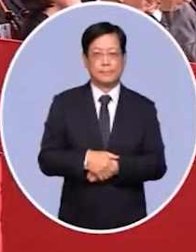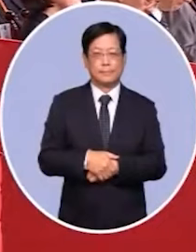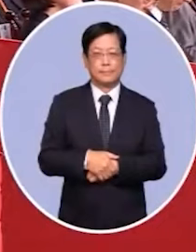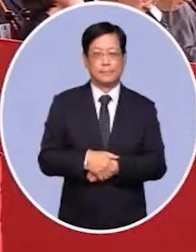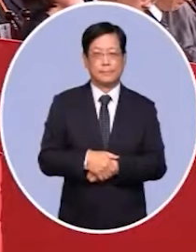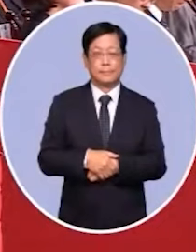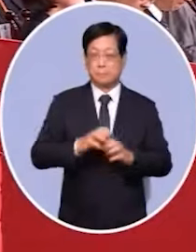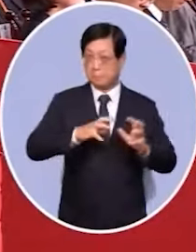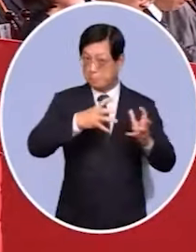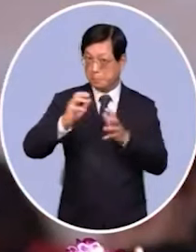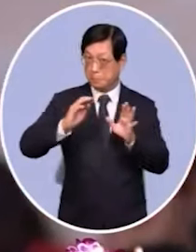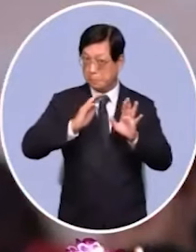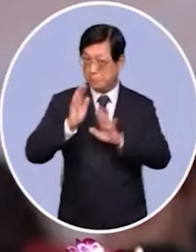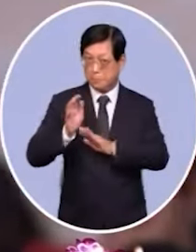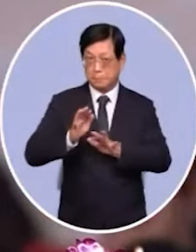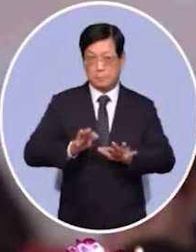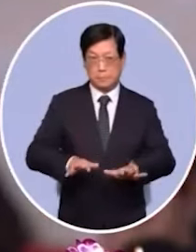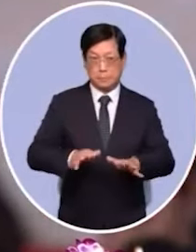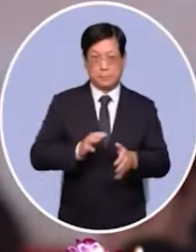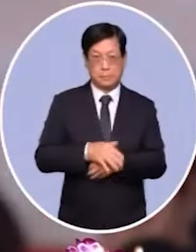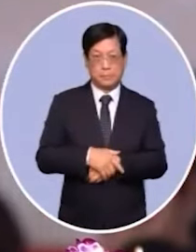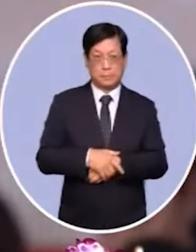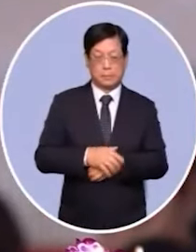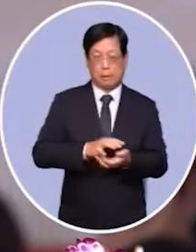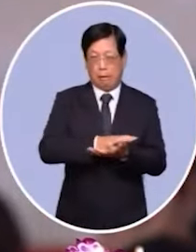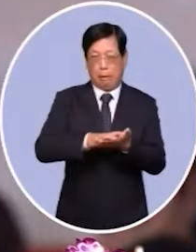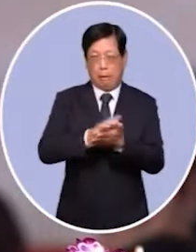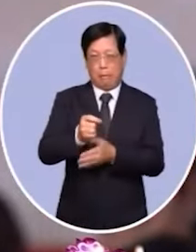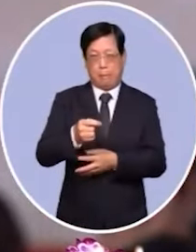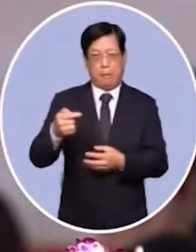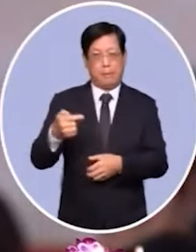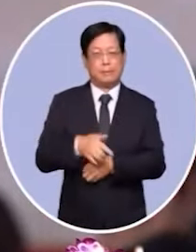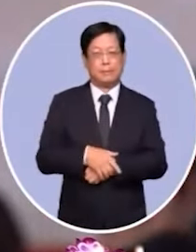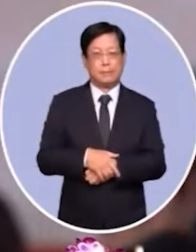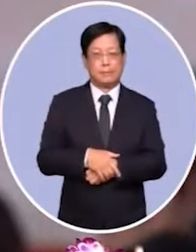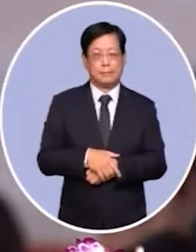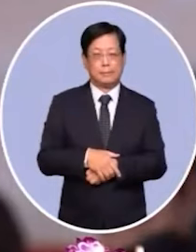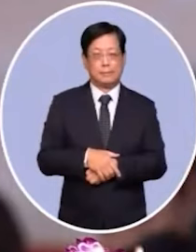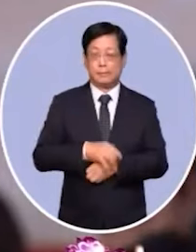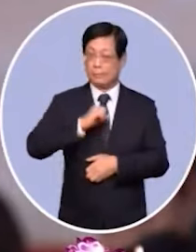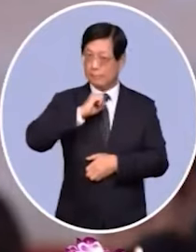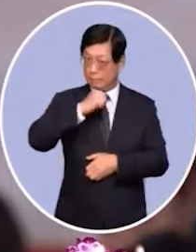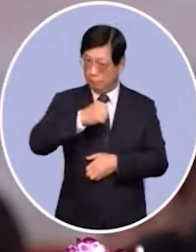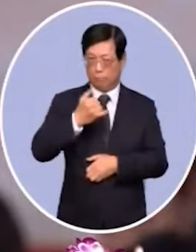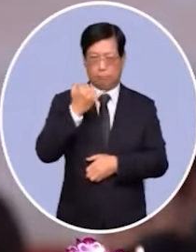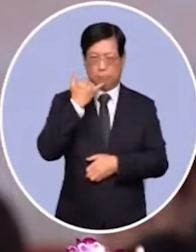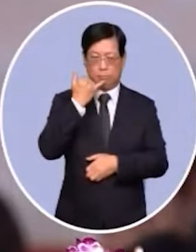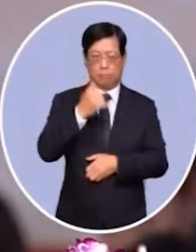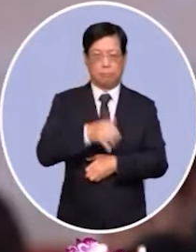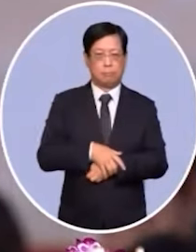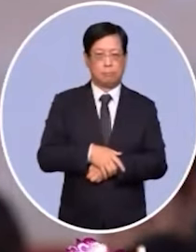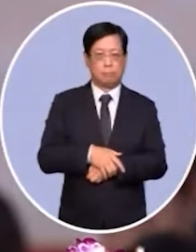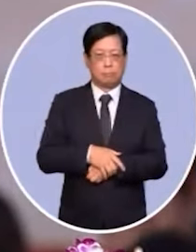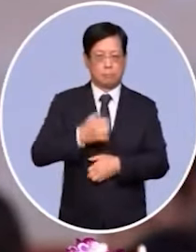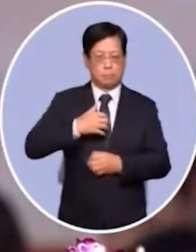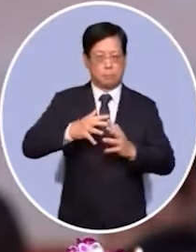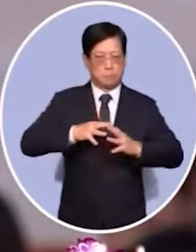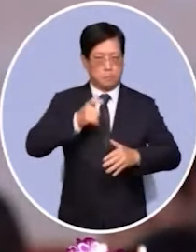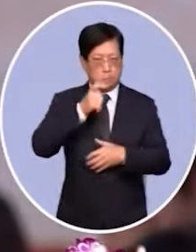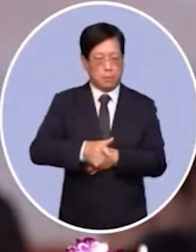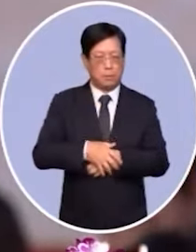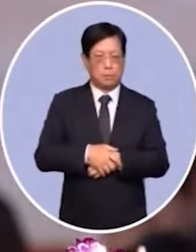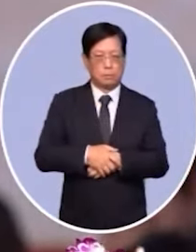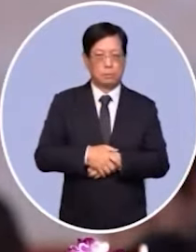在国际情势越混乱的时代，台湾将更沉稳，是以